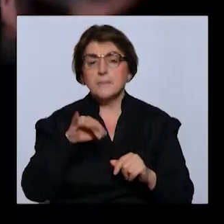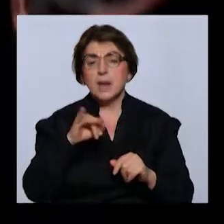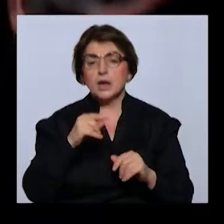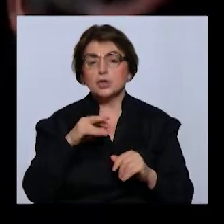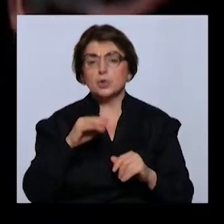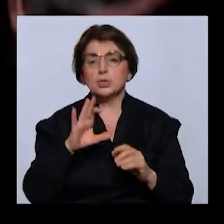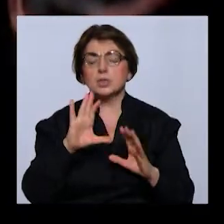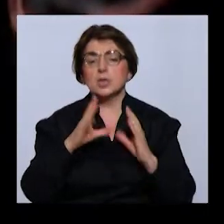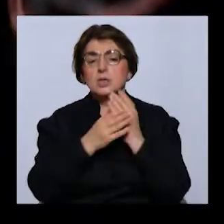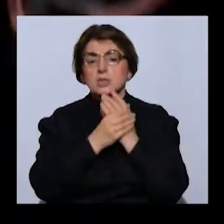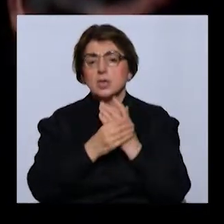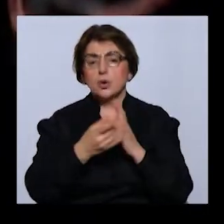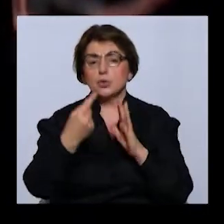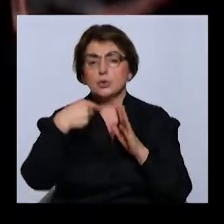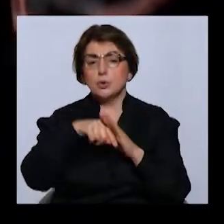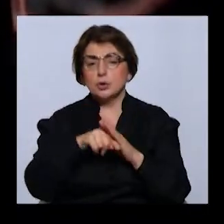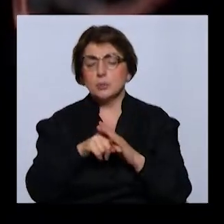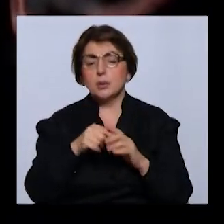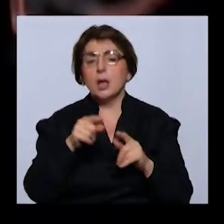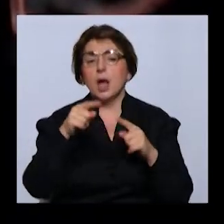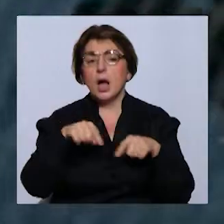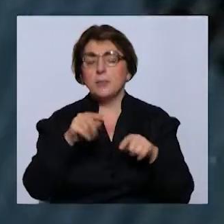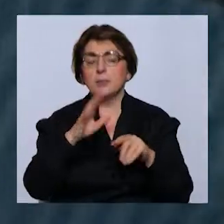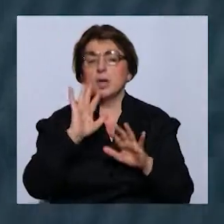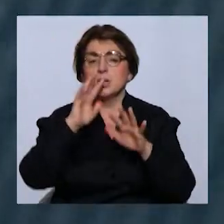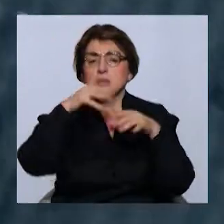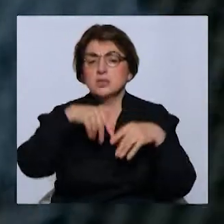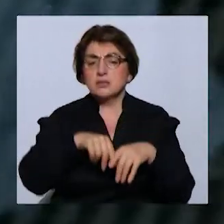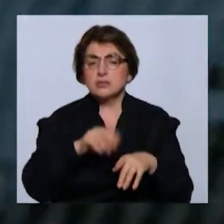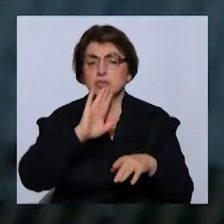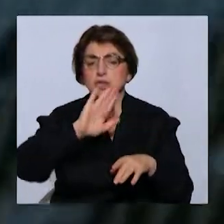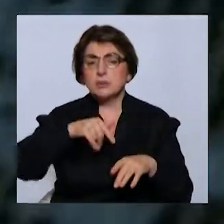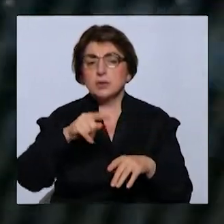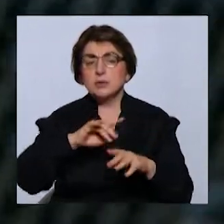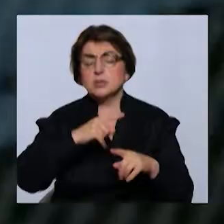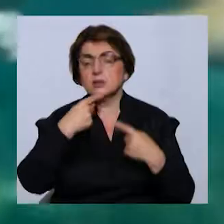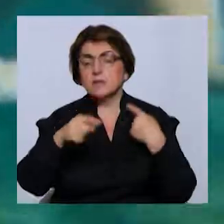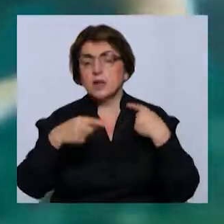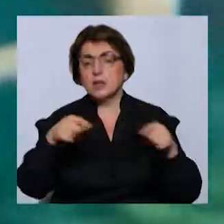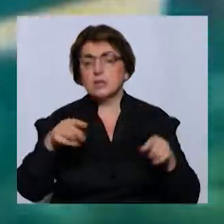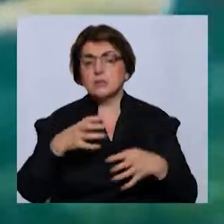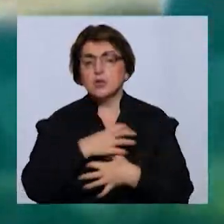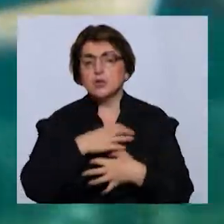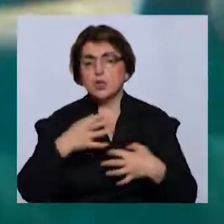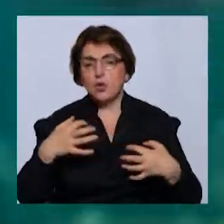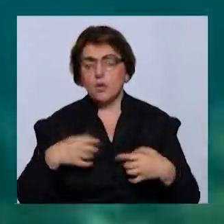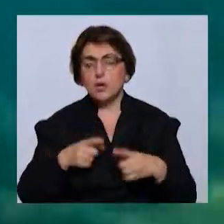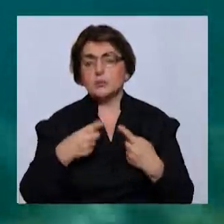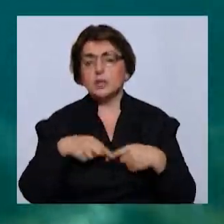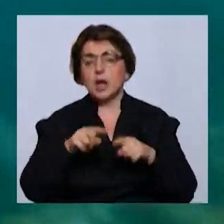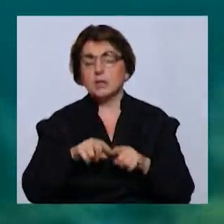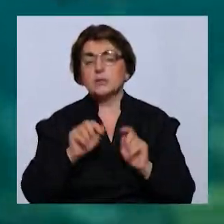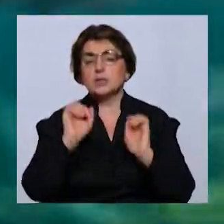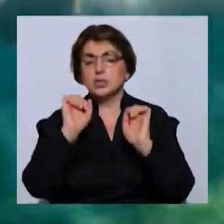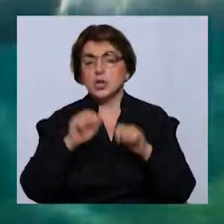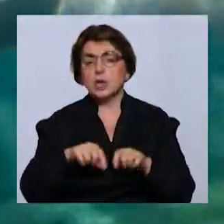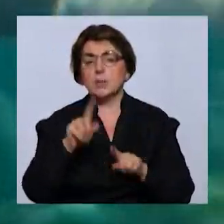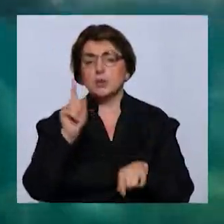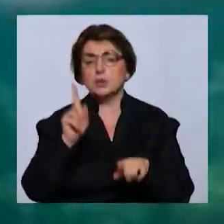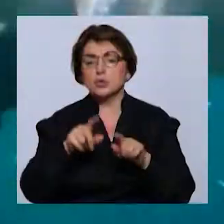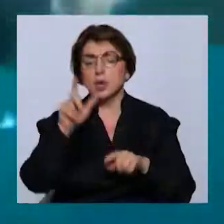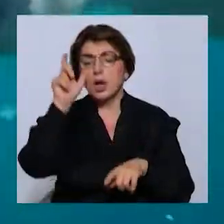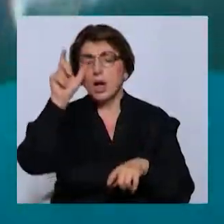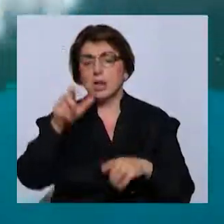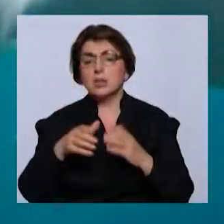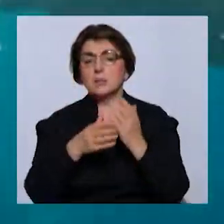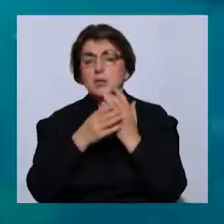სხეულში, პლანქტონიდან ხვდებიან ზღვის სხვადასხვა ცხოველებში და იქიდან, რა თქმა უნდა, ადამიანის სხეულშიც კი.